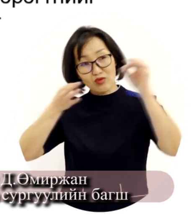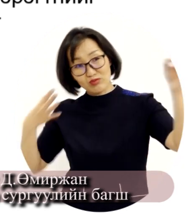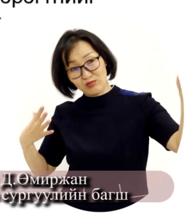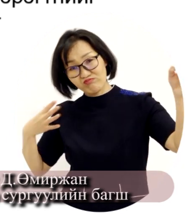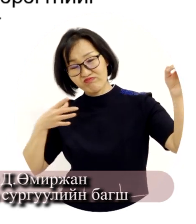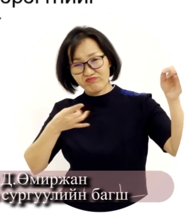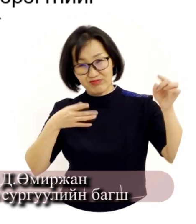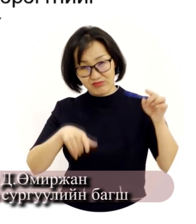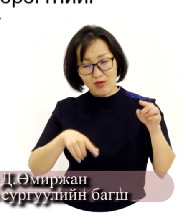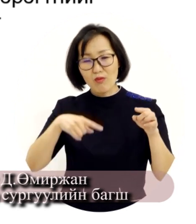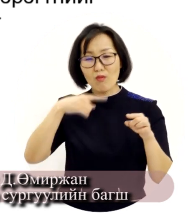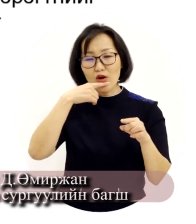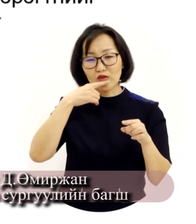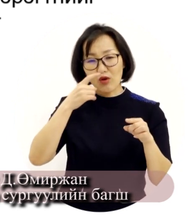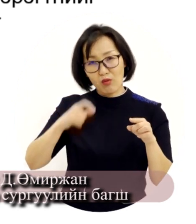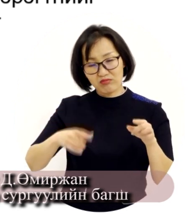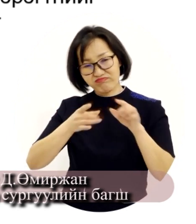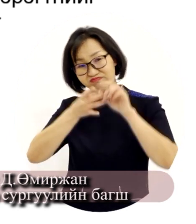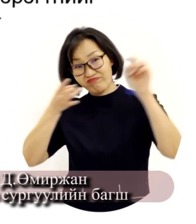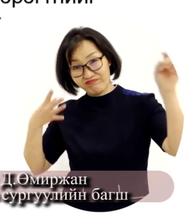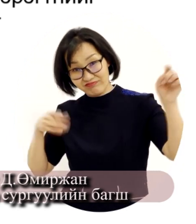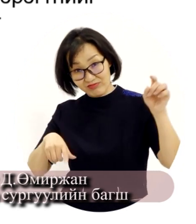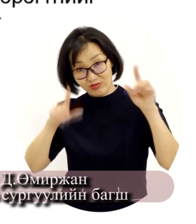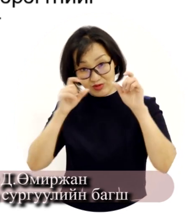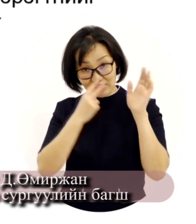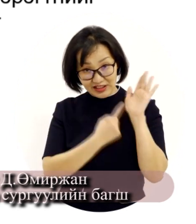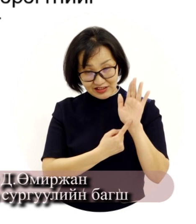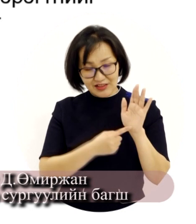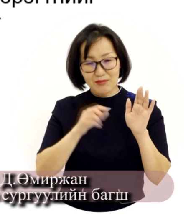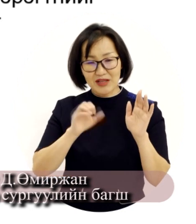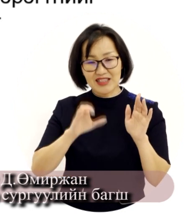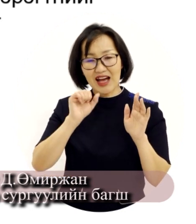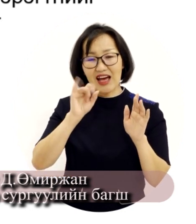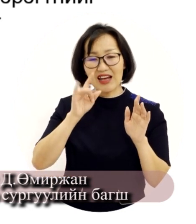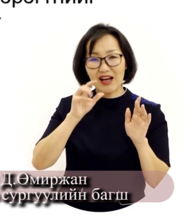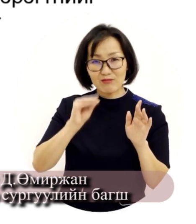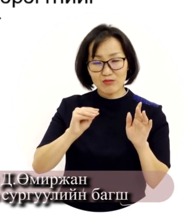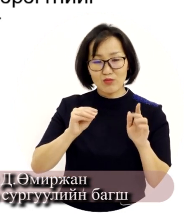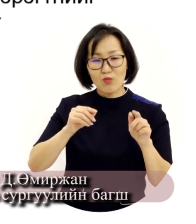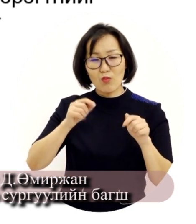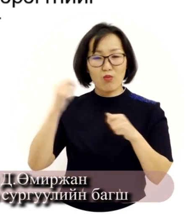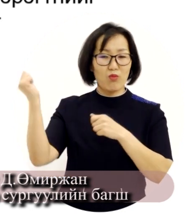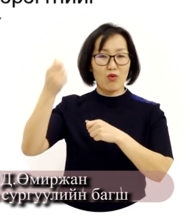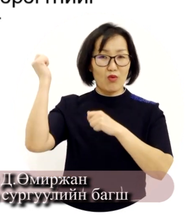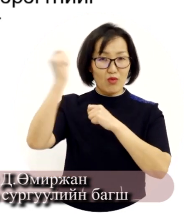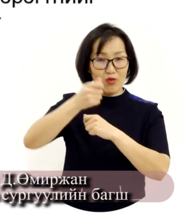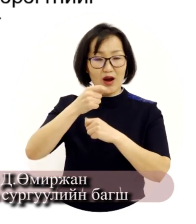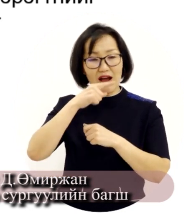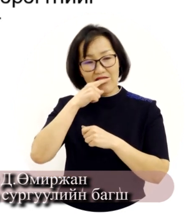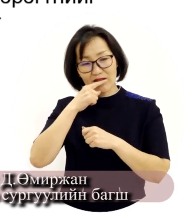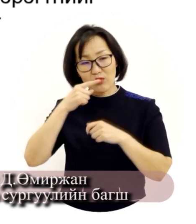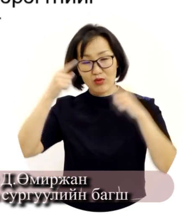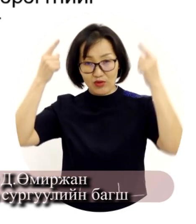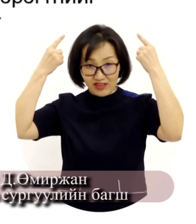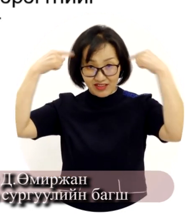ешкі, садақ атқан адам, садақ атты адам, ат мініп қолына қару жарақ ұстаған адам, жылқы түйе,